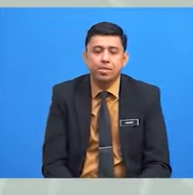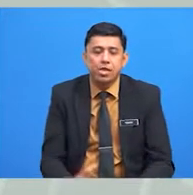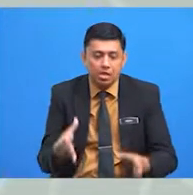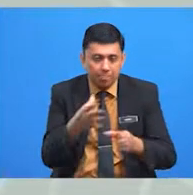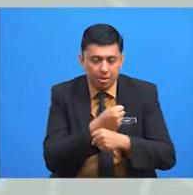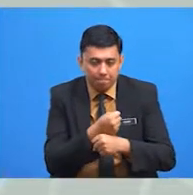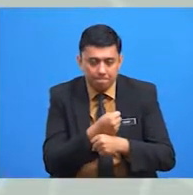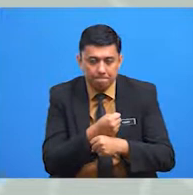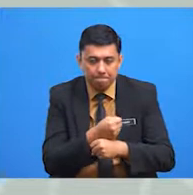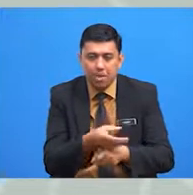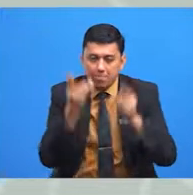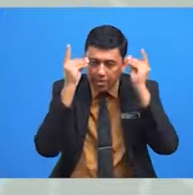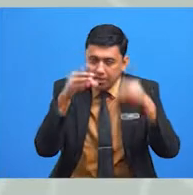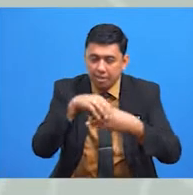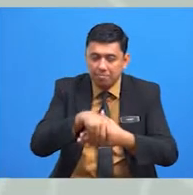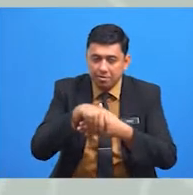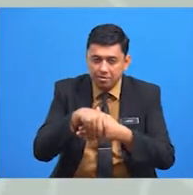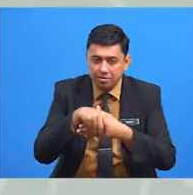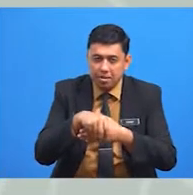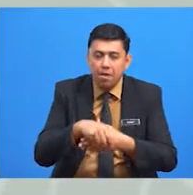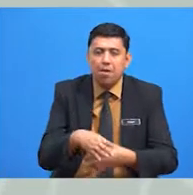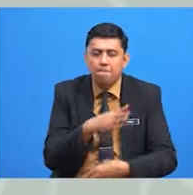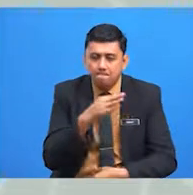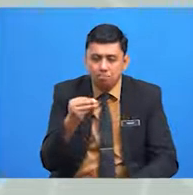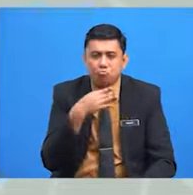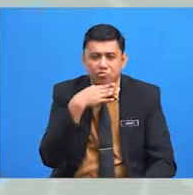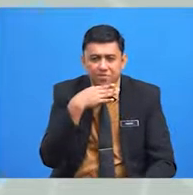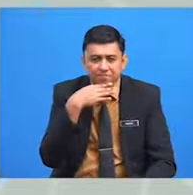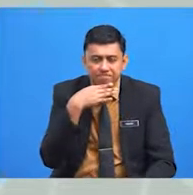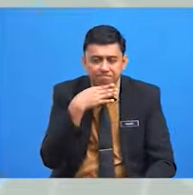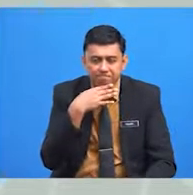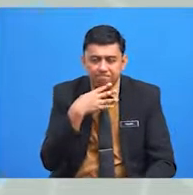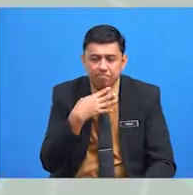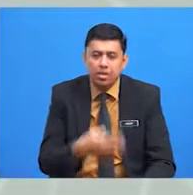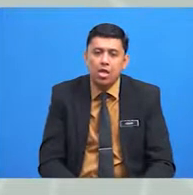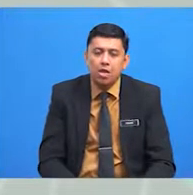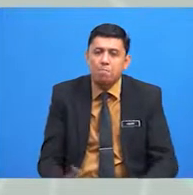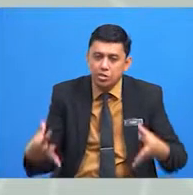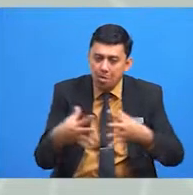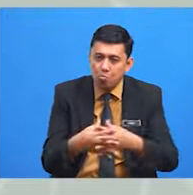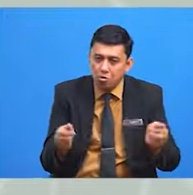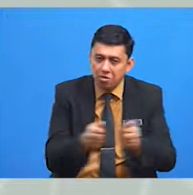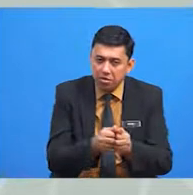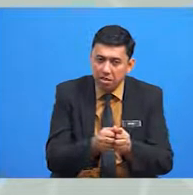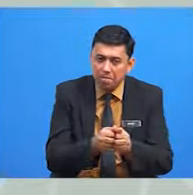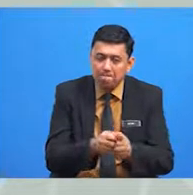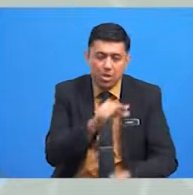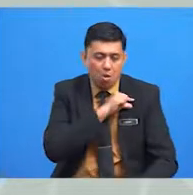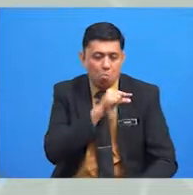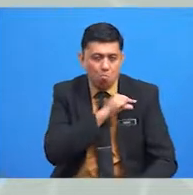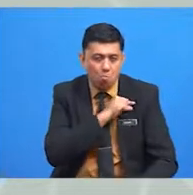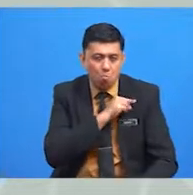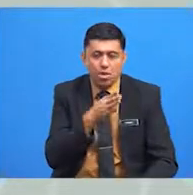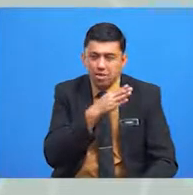pendidikan Inggeris dan semasa mudanya, beliau bergaul luas dengan pegawai-pegawai